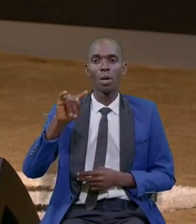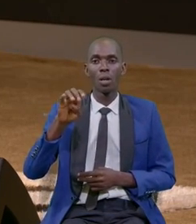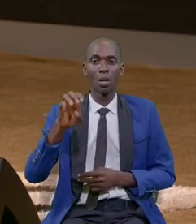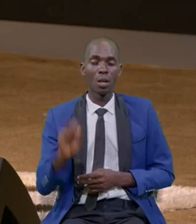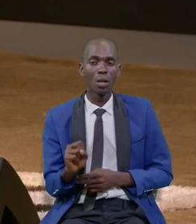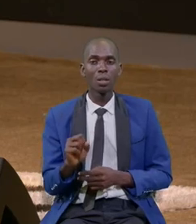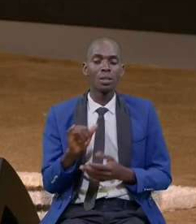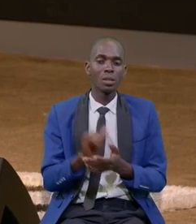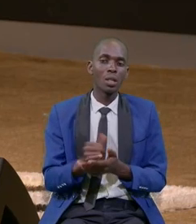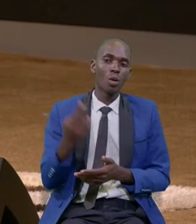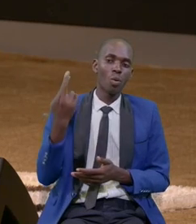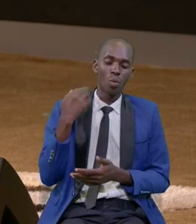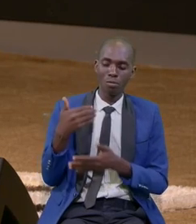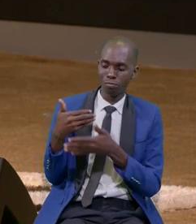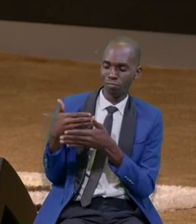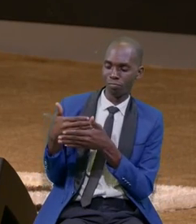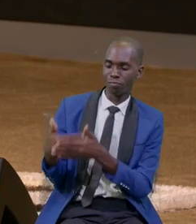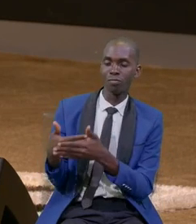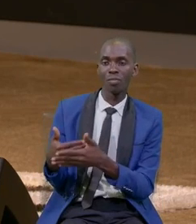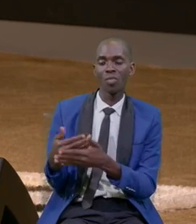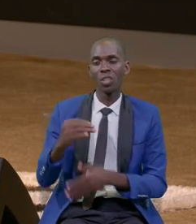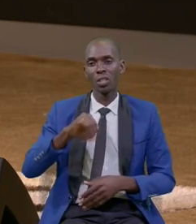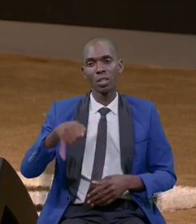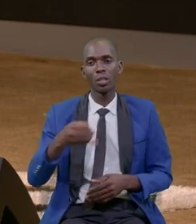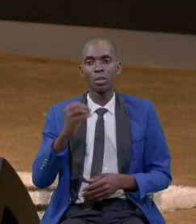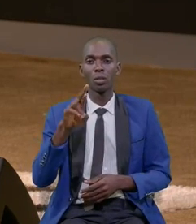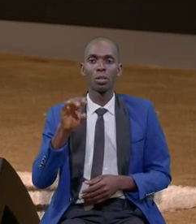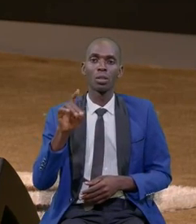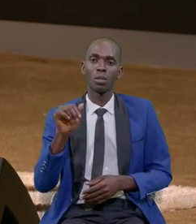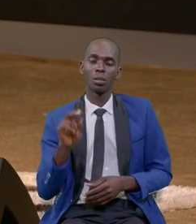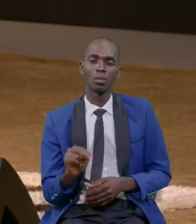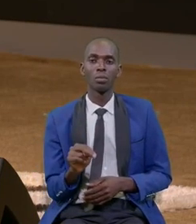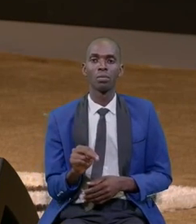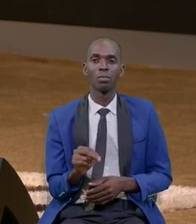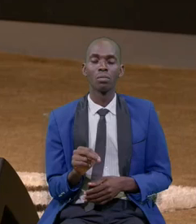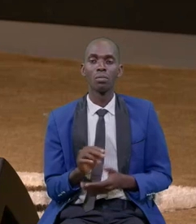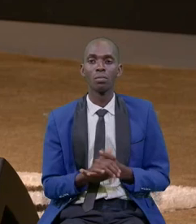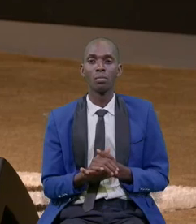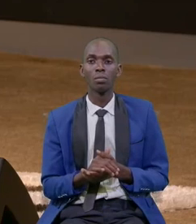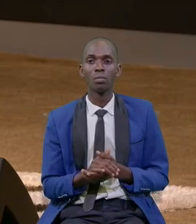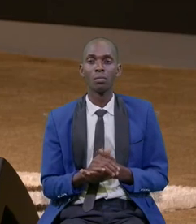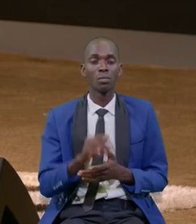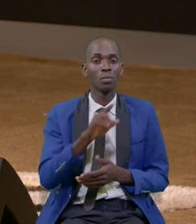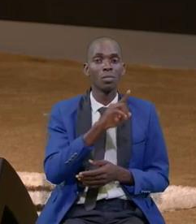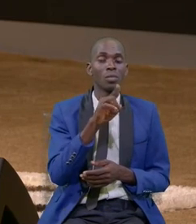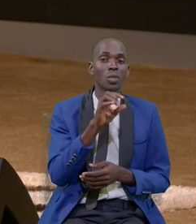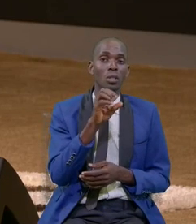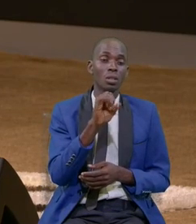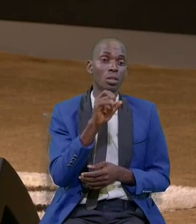au-delà du Jourdain, Sihon et Og.